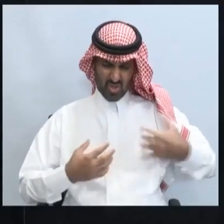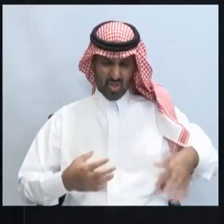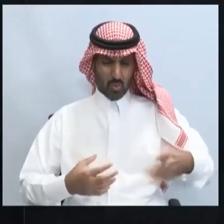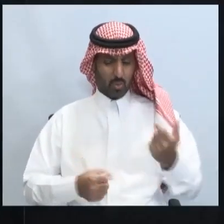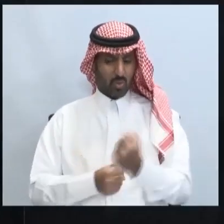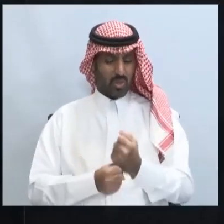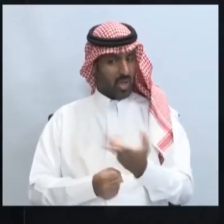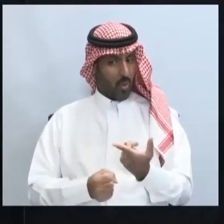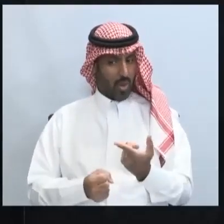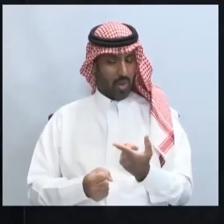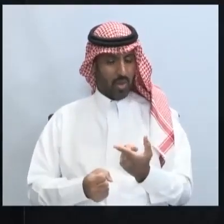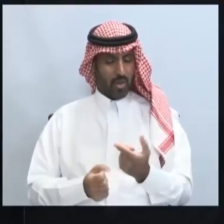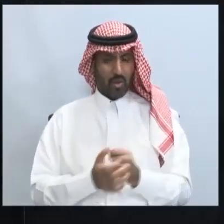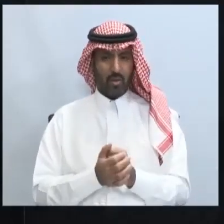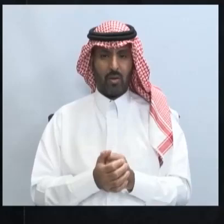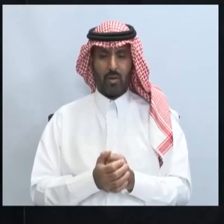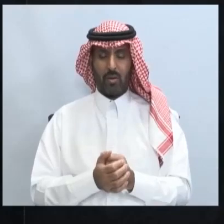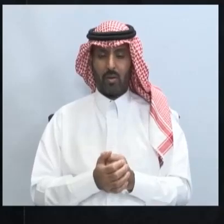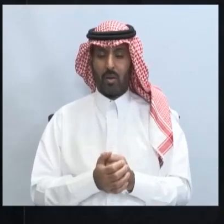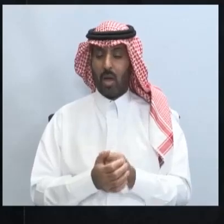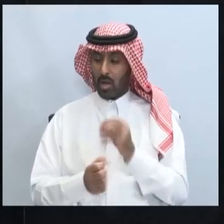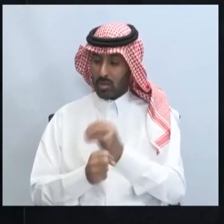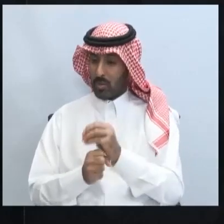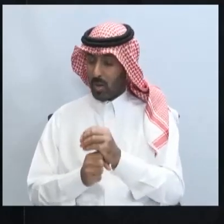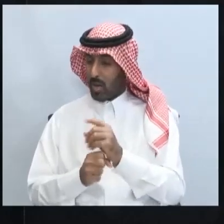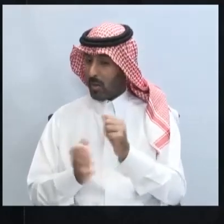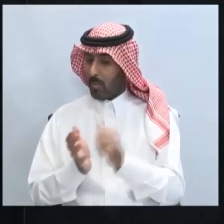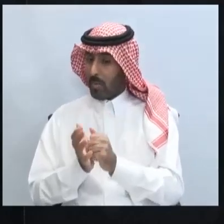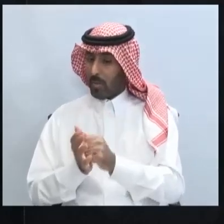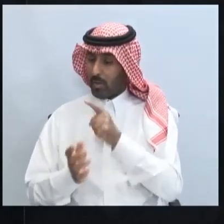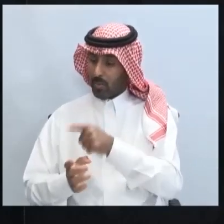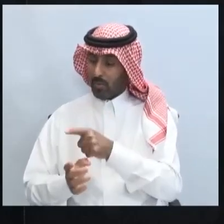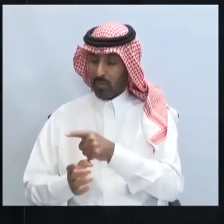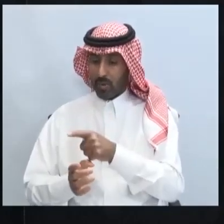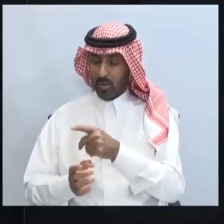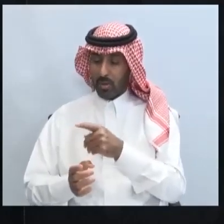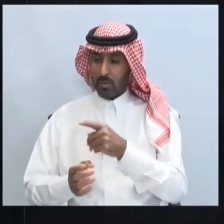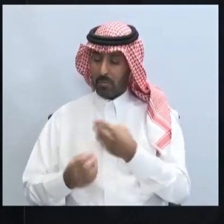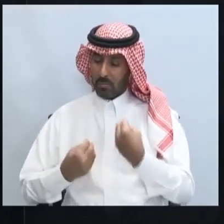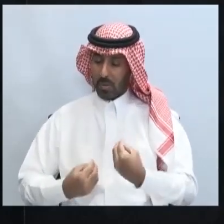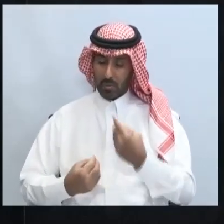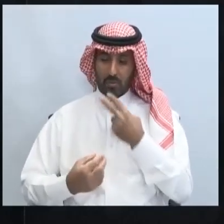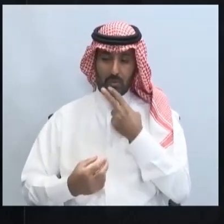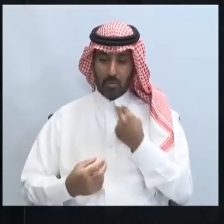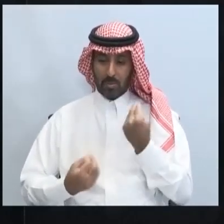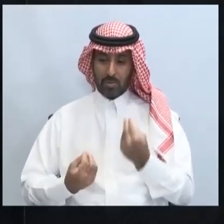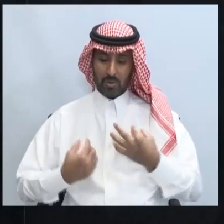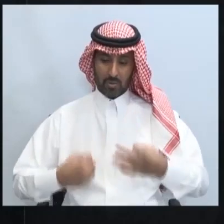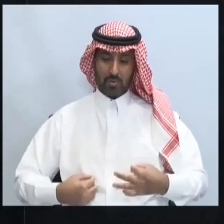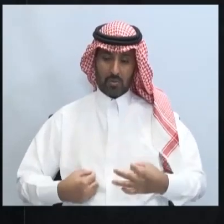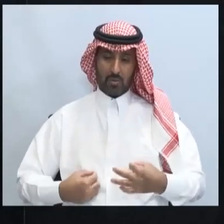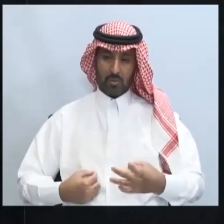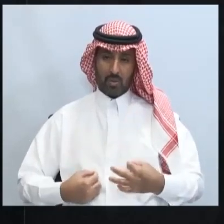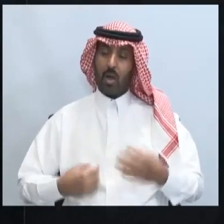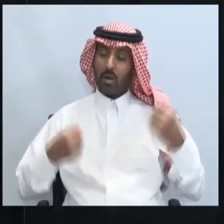بالبيت والدتي او اختي التي اكبر مني او غير ذلك قد رتبوا لي الملابس واصبحت نظيفه